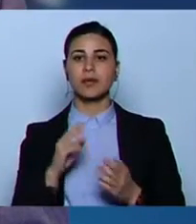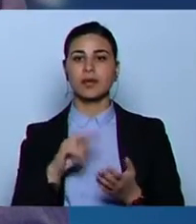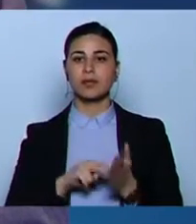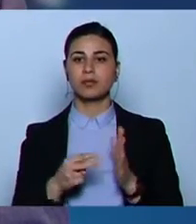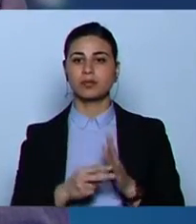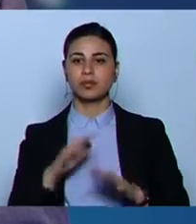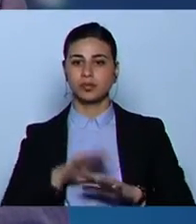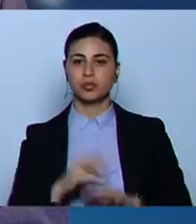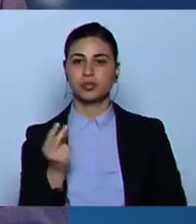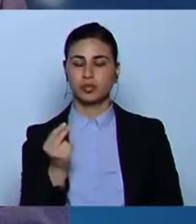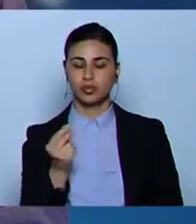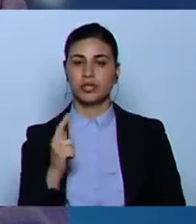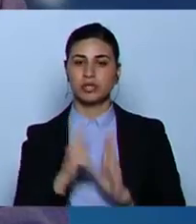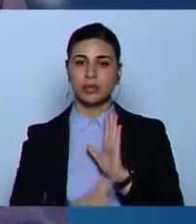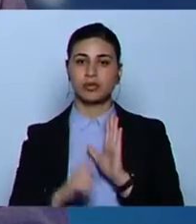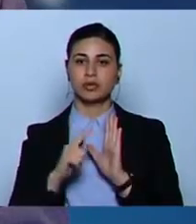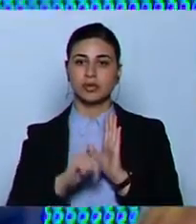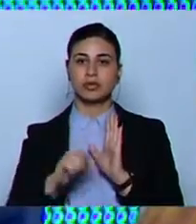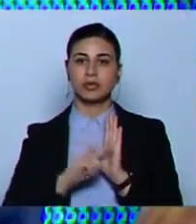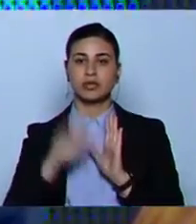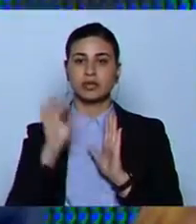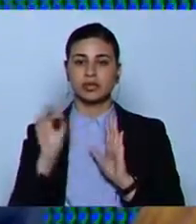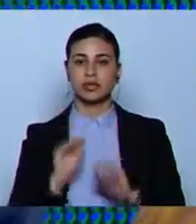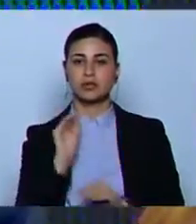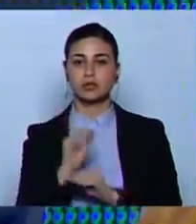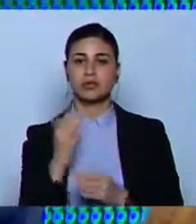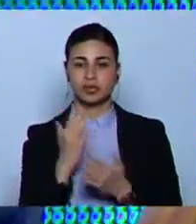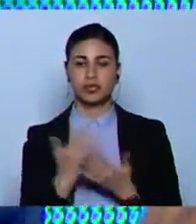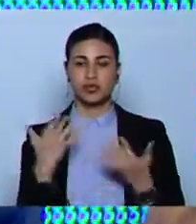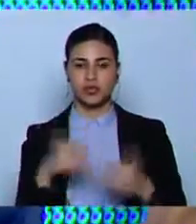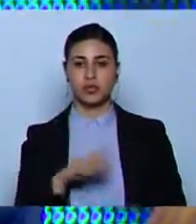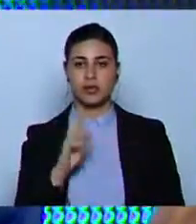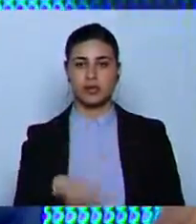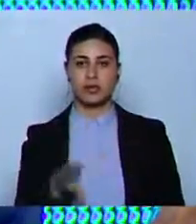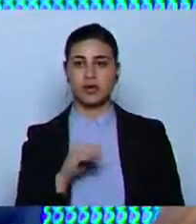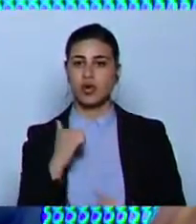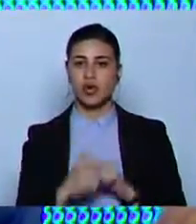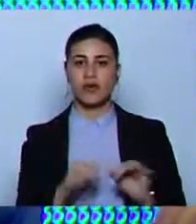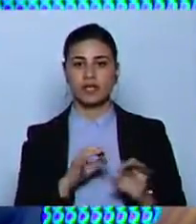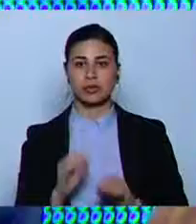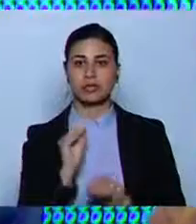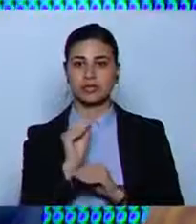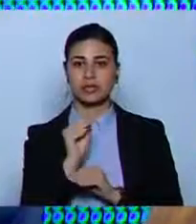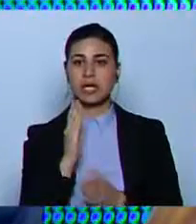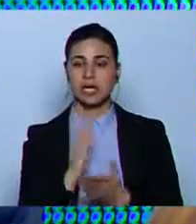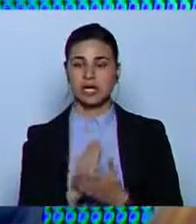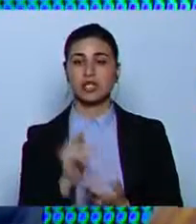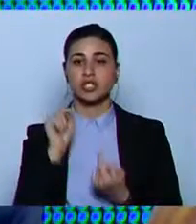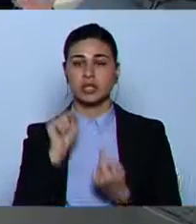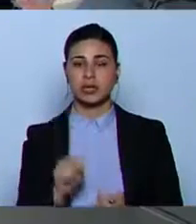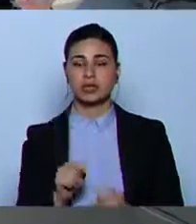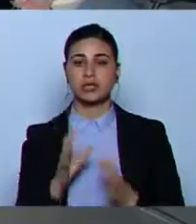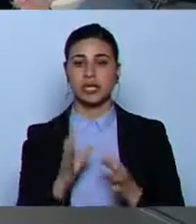ბიუჯეტები, 60-70% არის გაზრდილი ადგილობრივი ბიუჯეტი და ტენდენცია გვაქვს ყოველწლიური ზრდის.